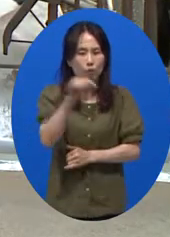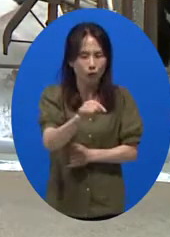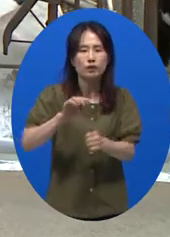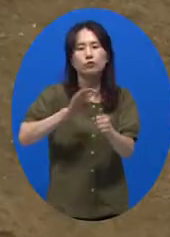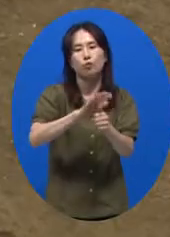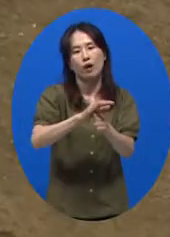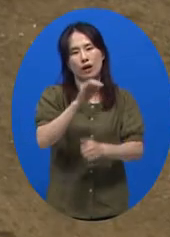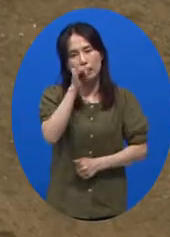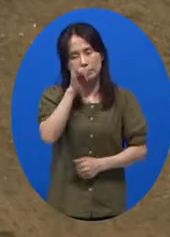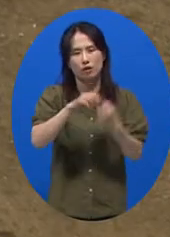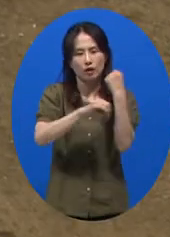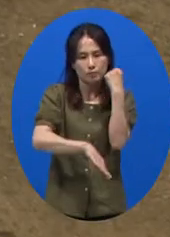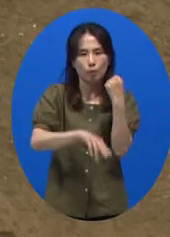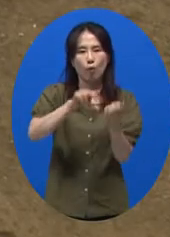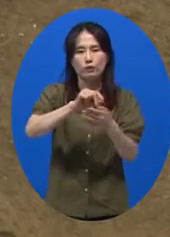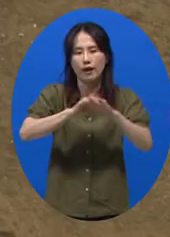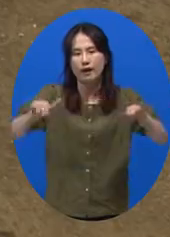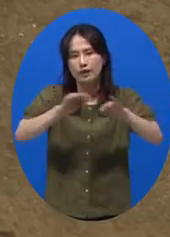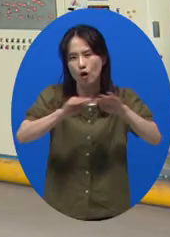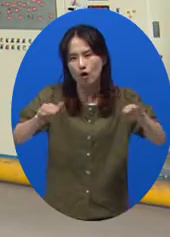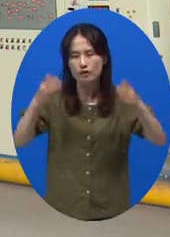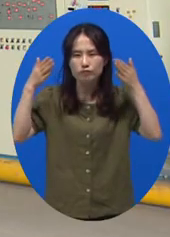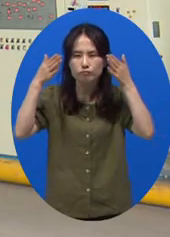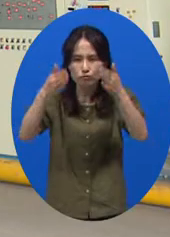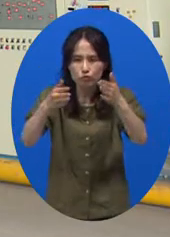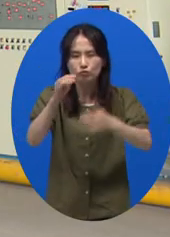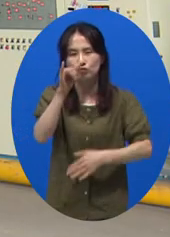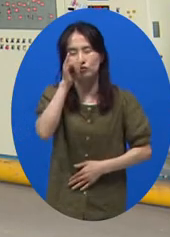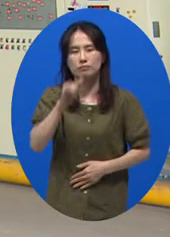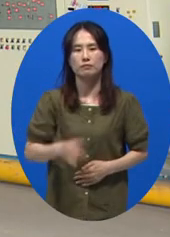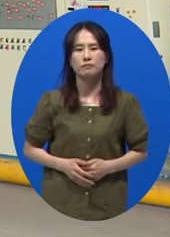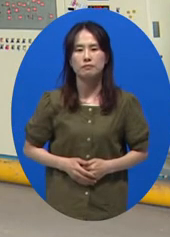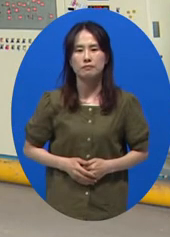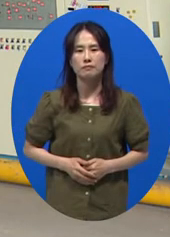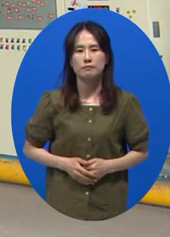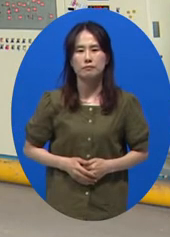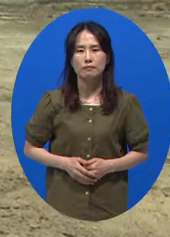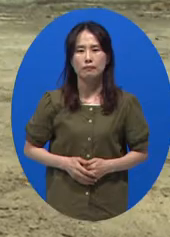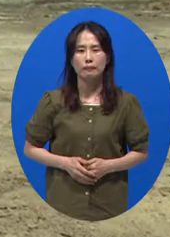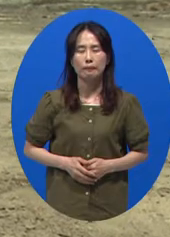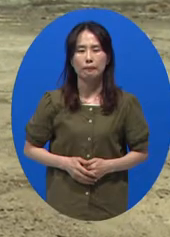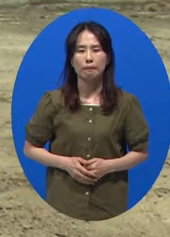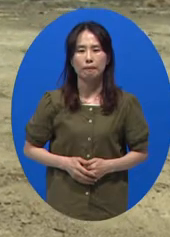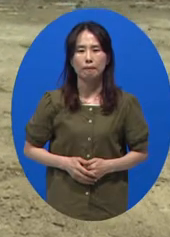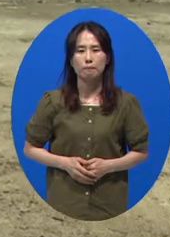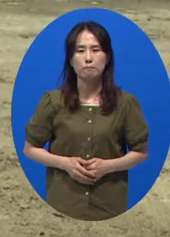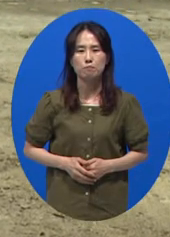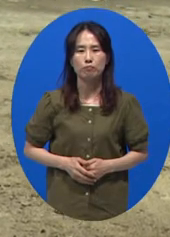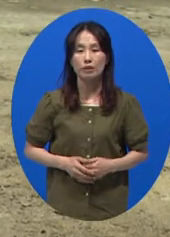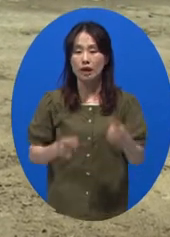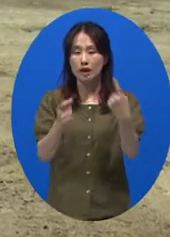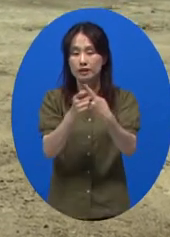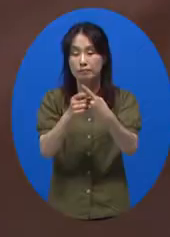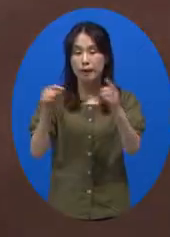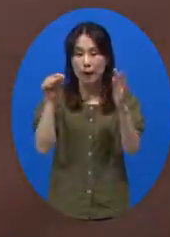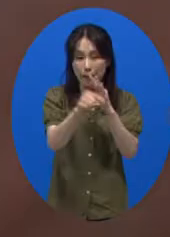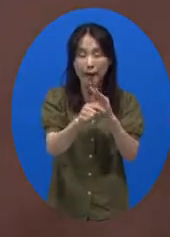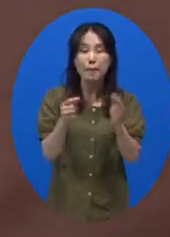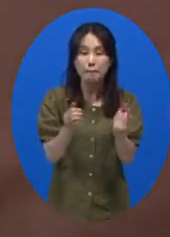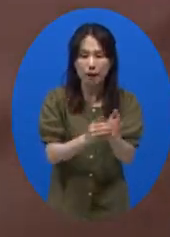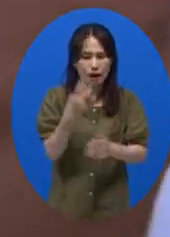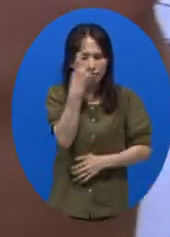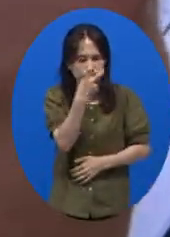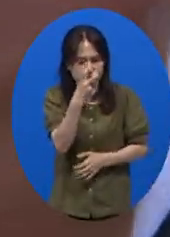세부적인 접근으로 근본적인 문제를 해결하는 데 초점을 맞춰 진행됩니다. 도는 최근 1차 컨설팅을